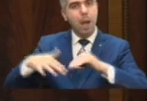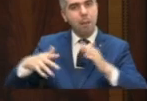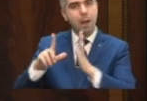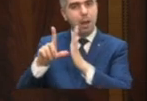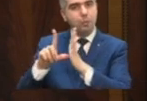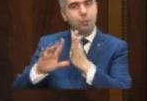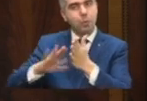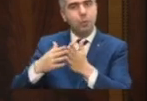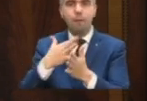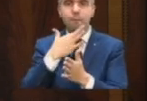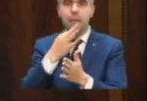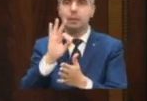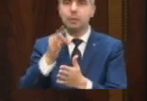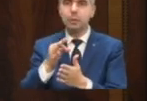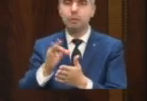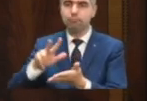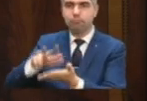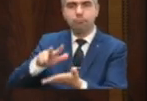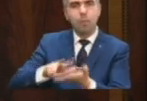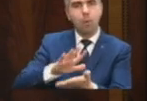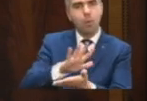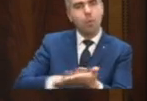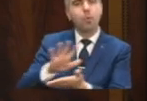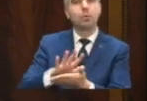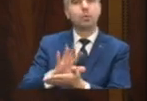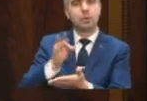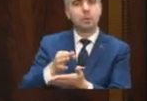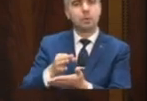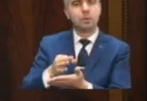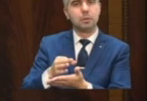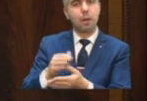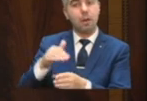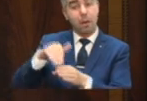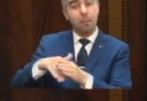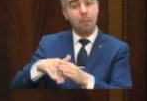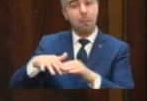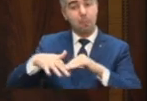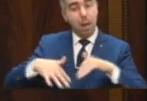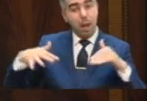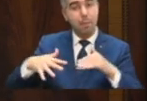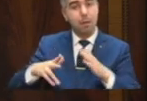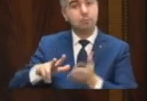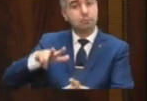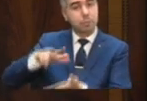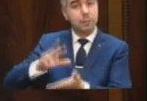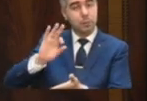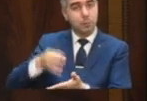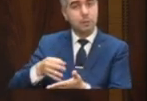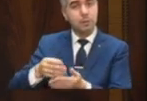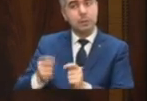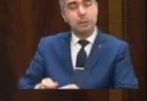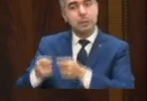باش يمكن نوقفوا على الوضع، لانه فاش كنجيب قانون وكيمر بالبرلمان وكيمر بالاغلبيه البرلمانيه اللي عند